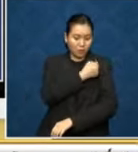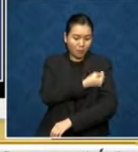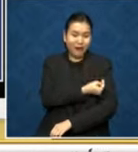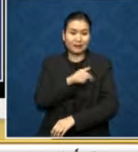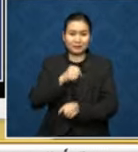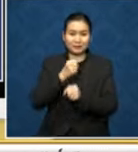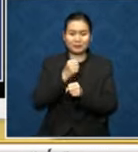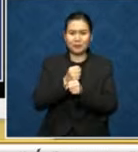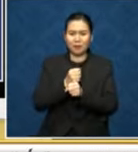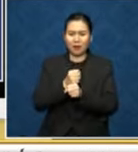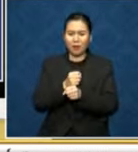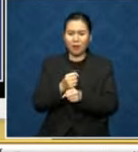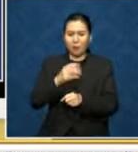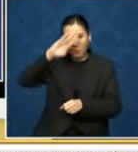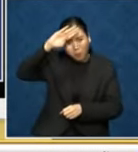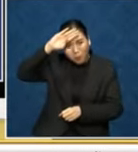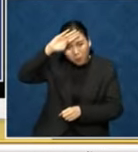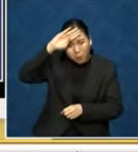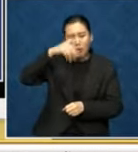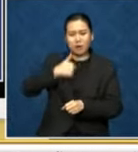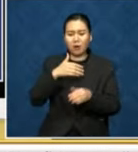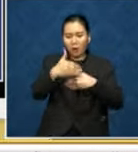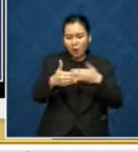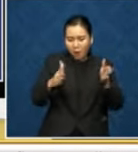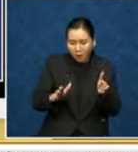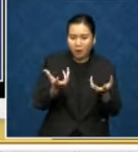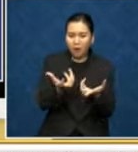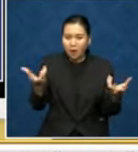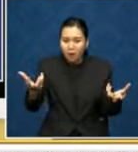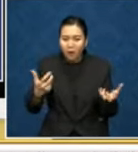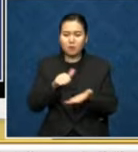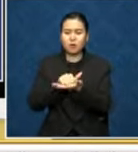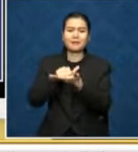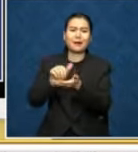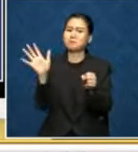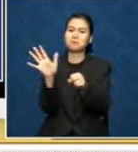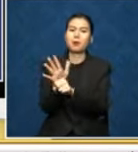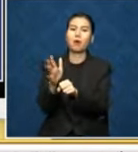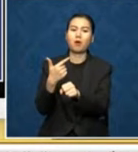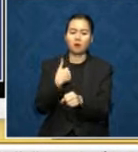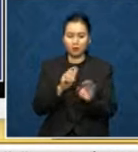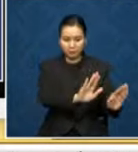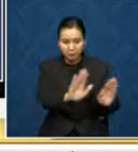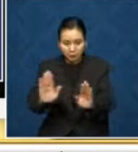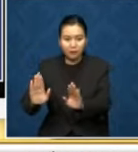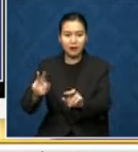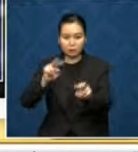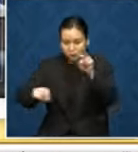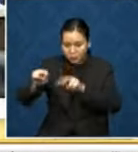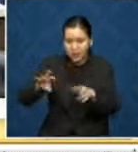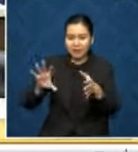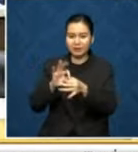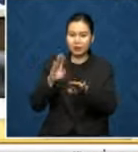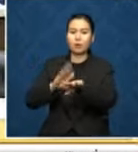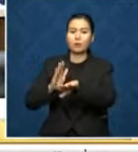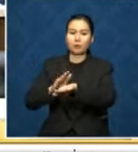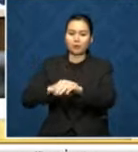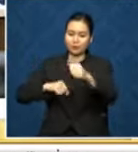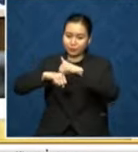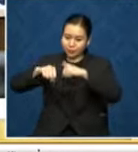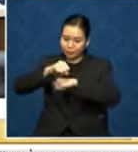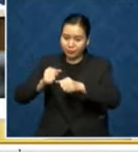องรับการรักษาประจำนวดเพราะฉะนั้นหมอห้องพักและอุปกรณ์ต่างๆเนี่ยไม่เพียงพอก็ขอท่านประธานนั้นได้ประสานหน่วยงานที่เกี่ยวข้องในการเร่งรัดในการก่อสร้างด้วย